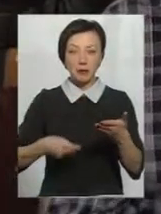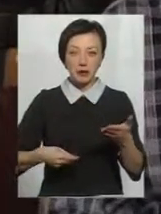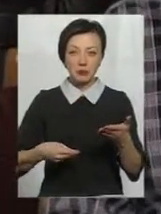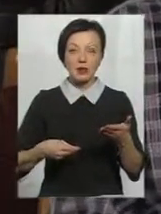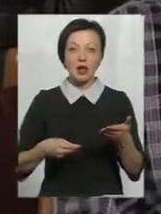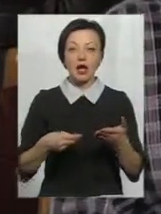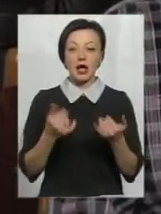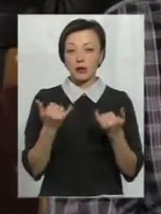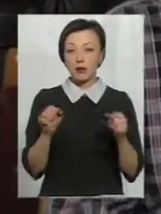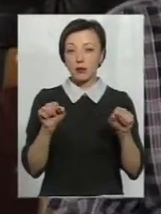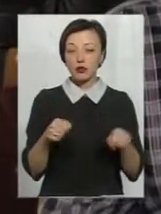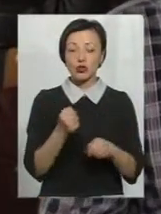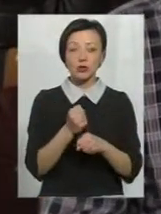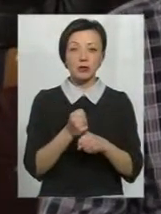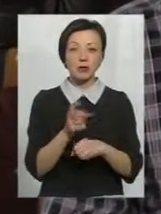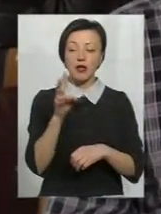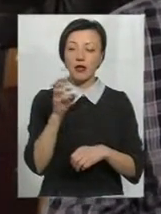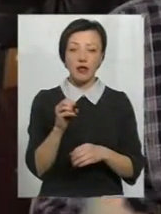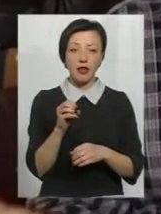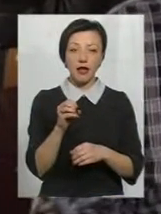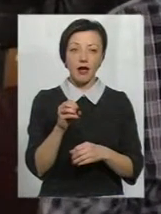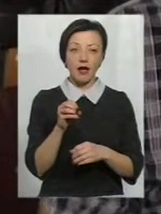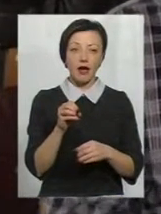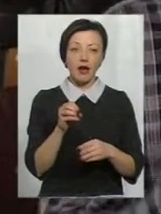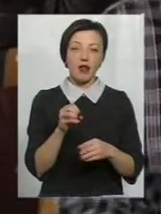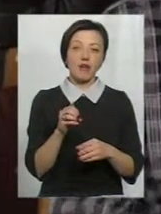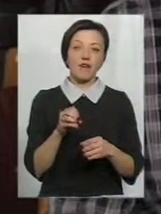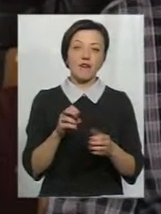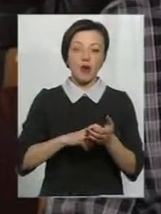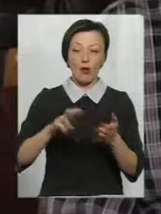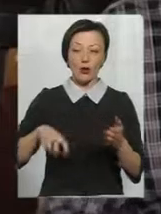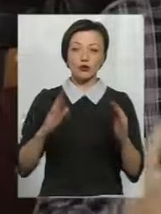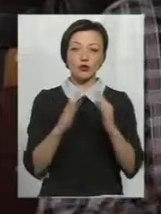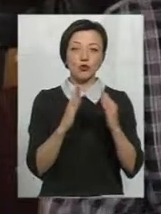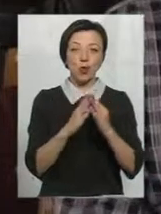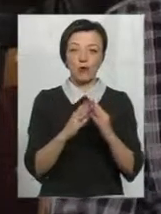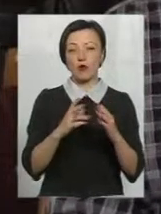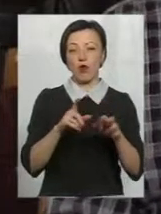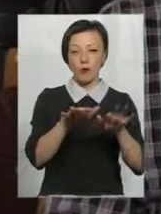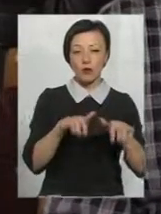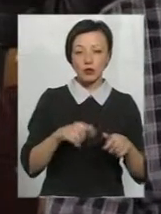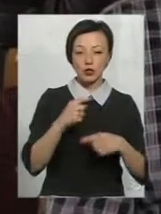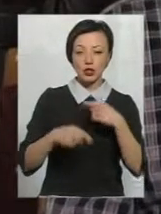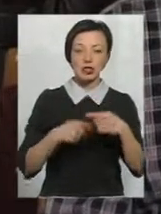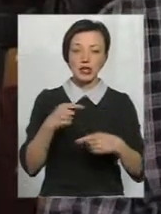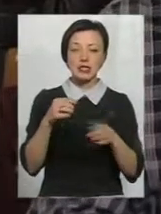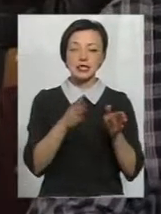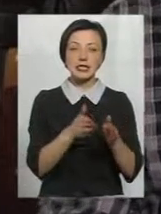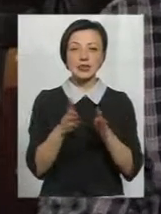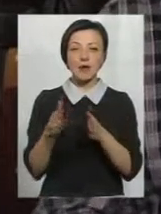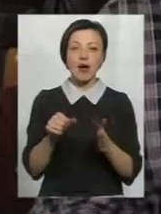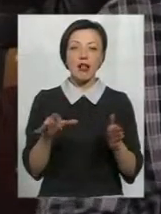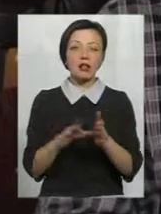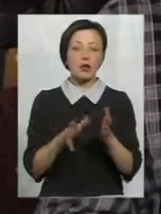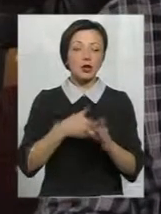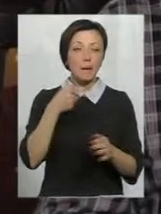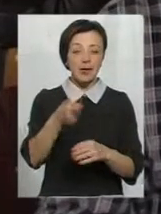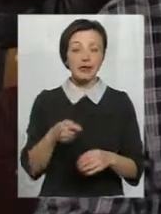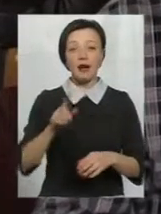це можна зробити, не відходячи від домашнього чи робочого комп'ютера, через систему електронних петицій. А